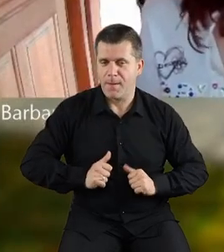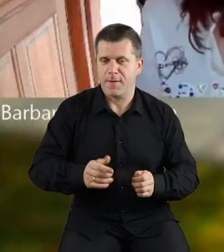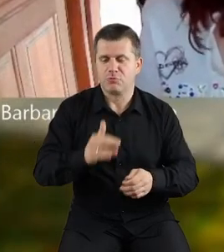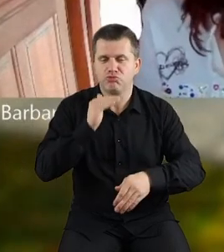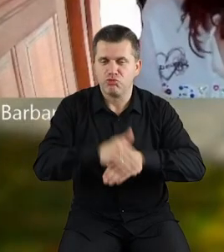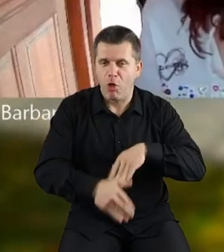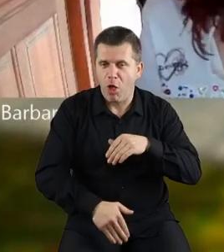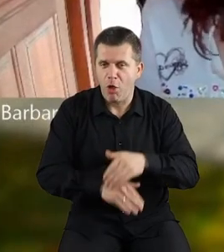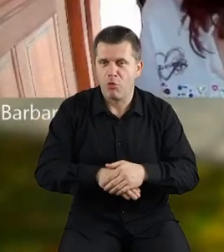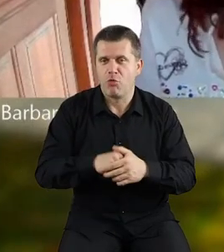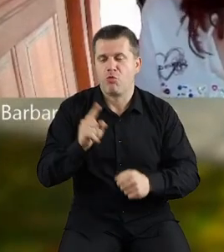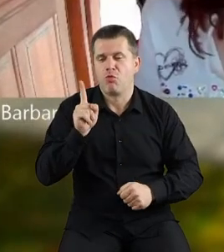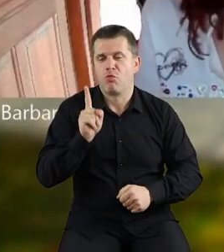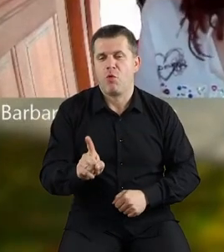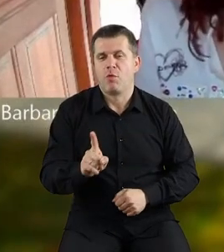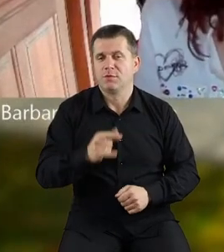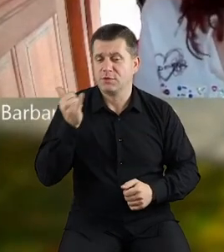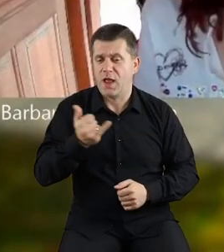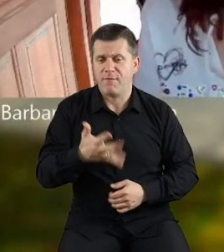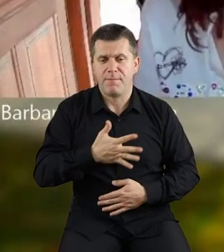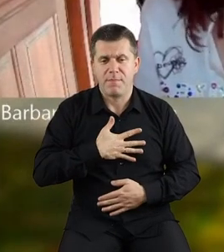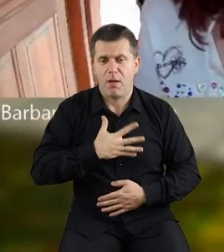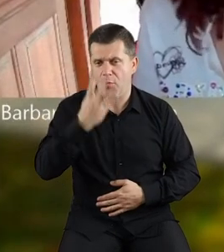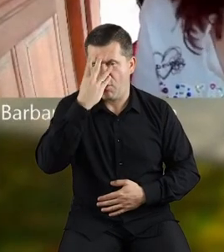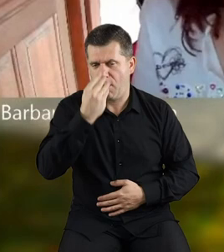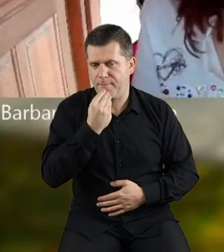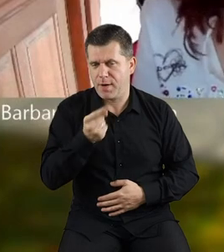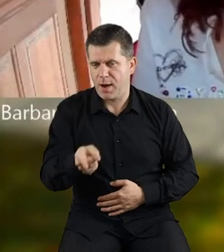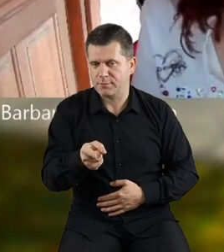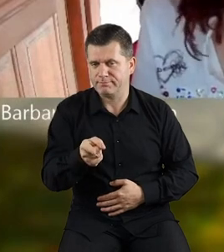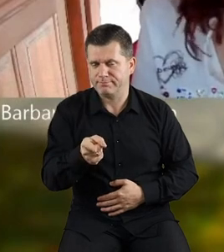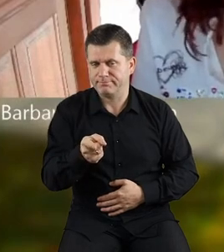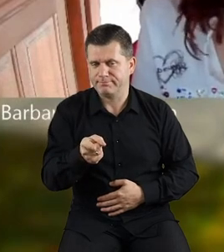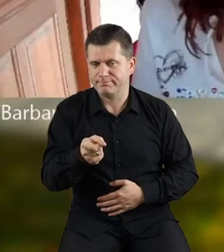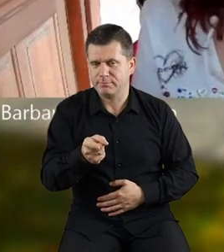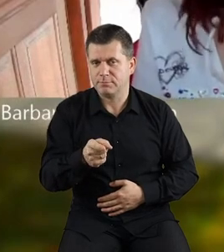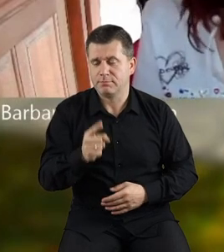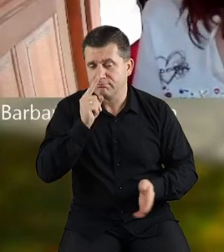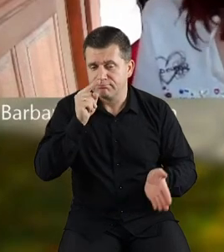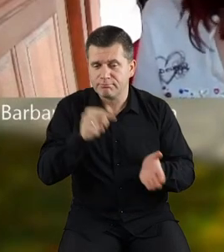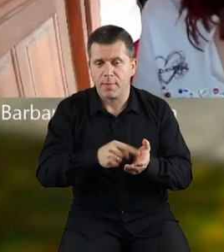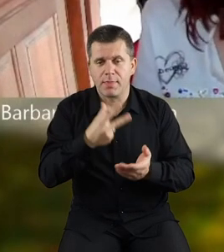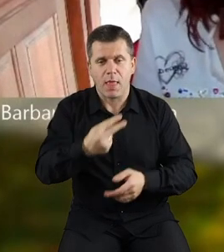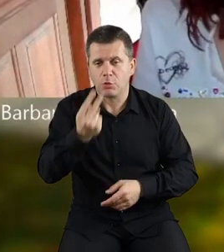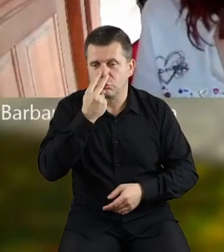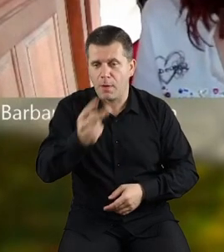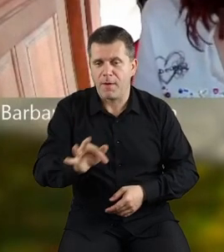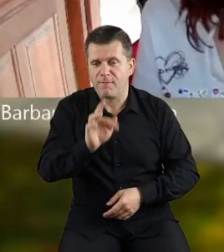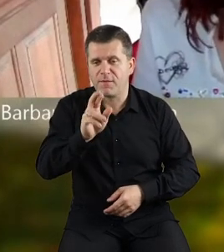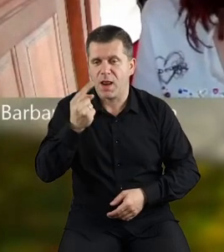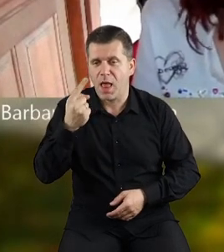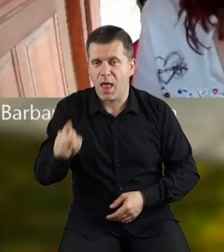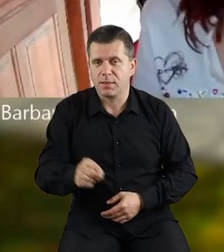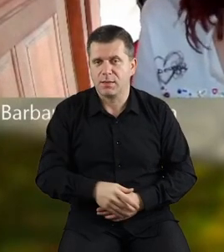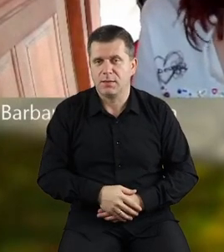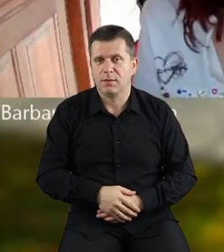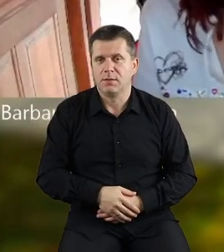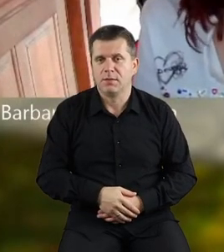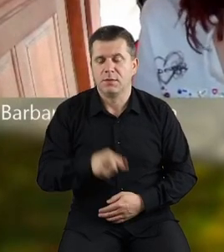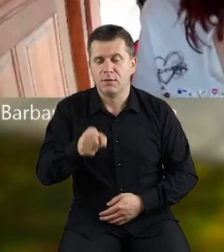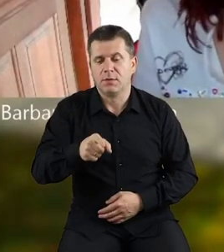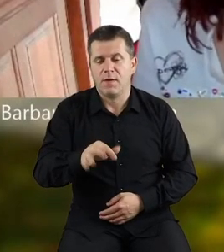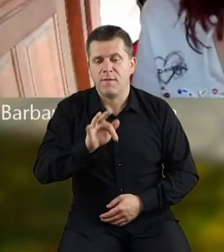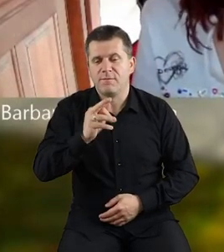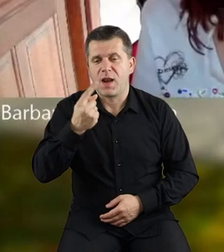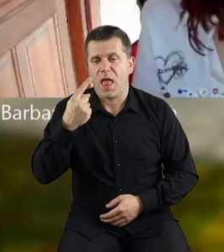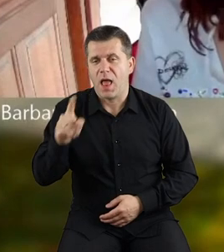spełnieniu i szczęściu, to zawsze miałam ten obrazek przed oczami. Dopóki nie zobaczyłam Freda, dopóki nie wzięłam